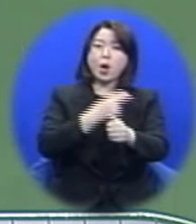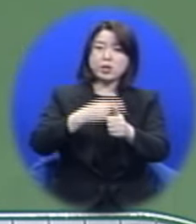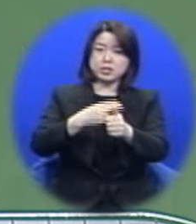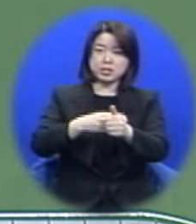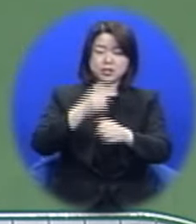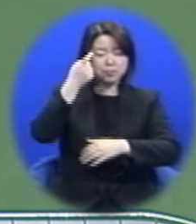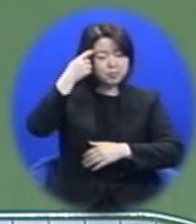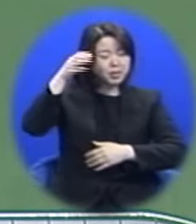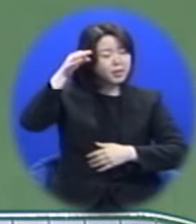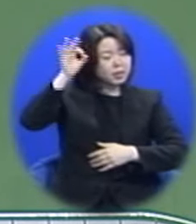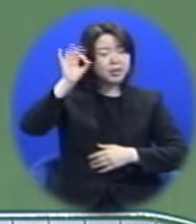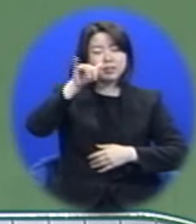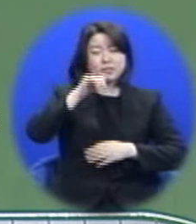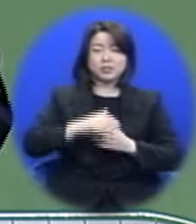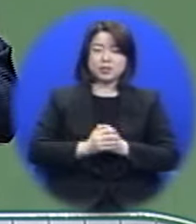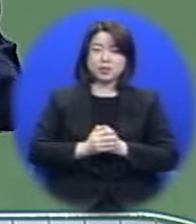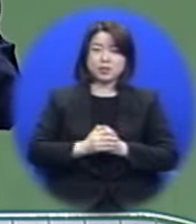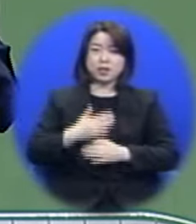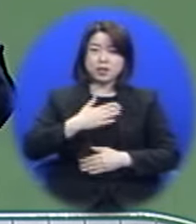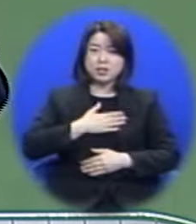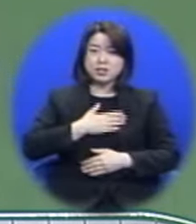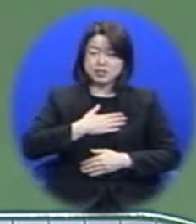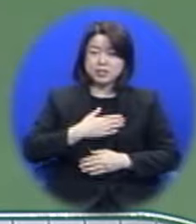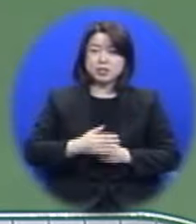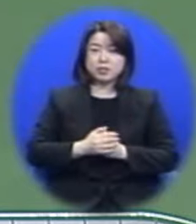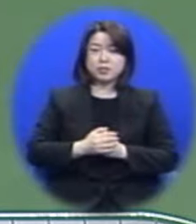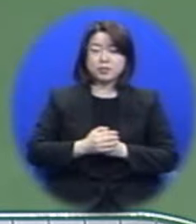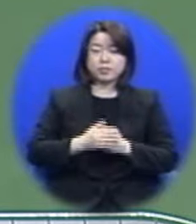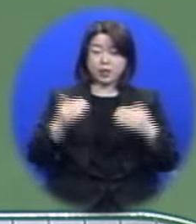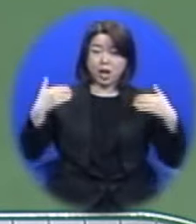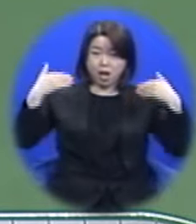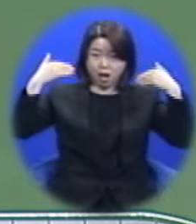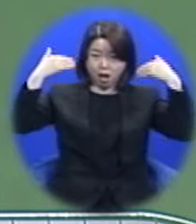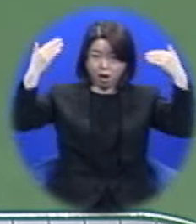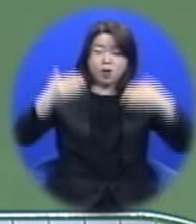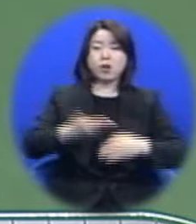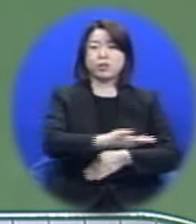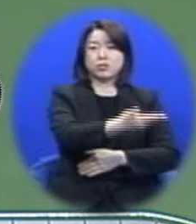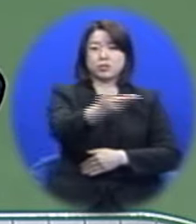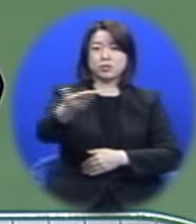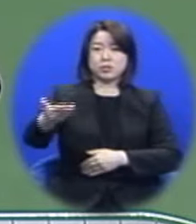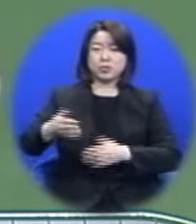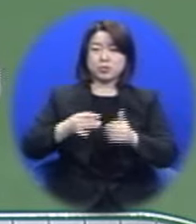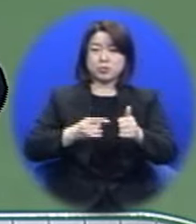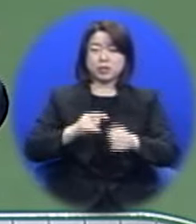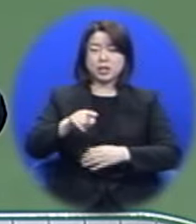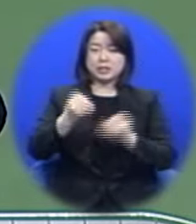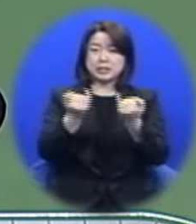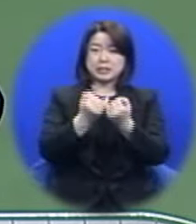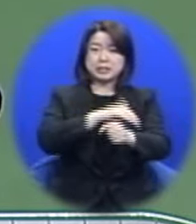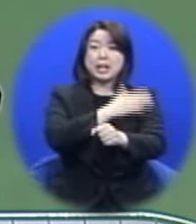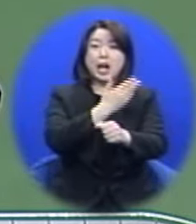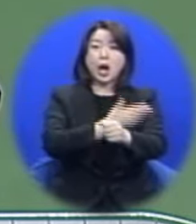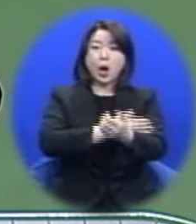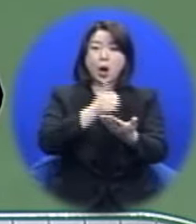나요. 저는 어른들인 여러분에게 그 권사님의